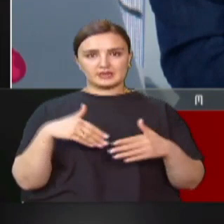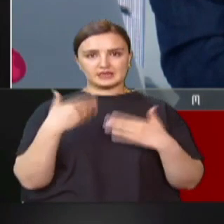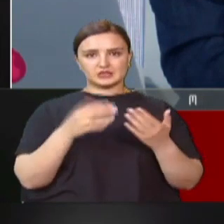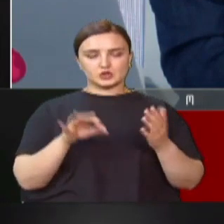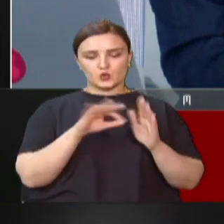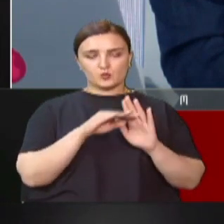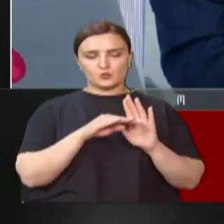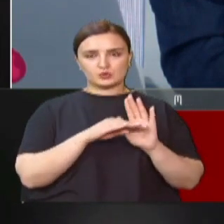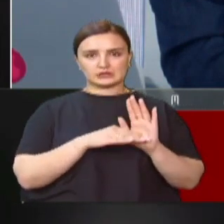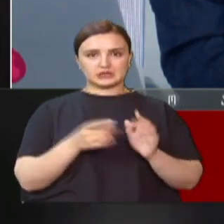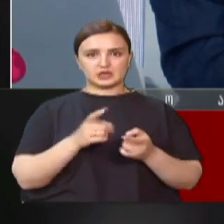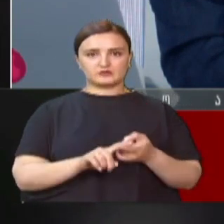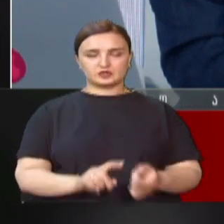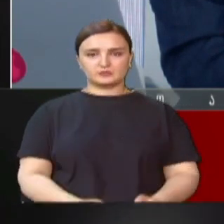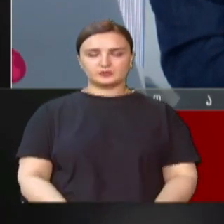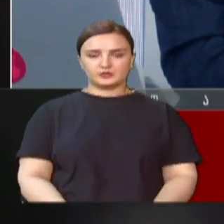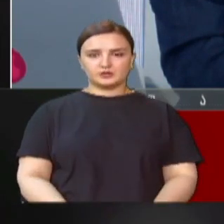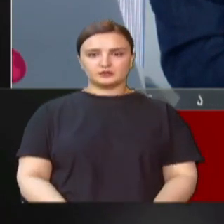პუნქტად დაკავშირებით?